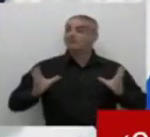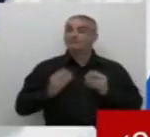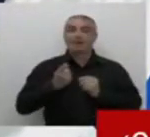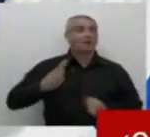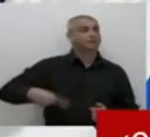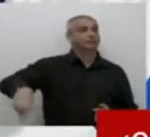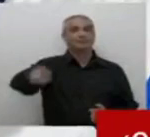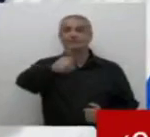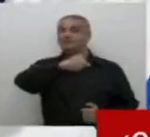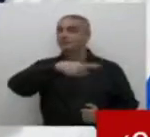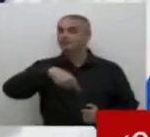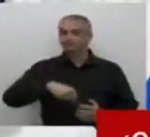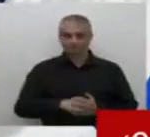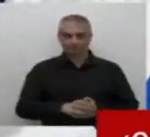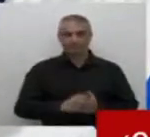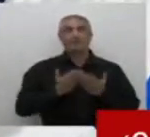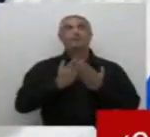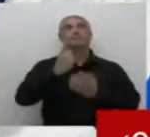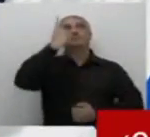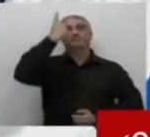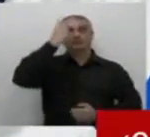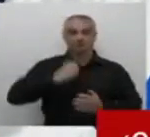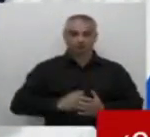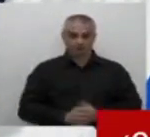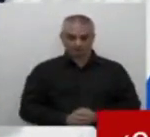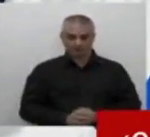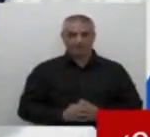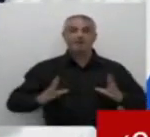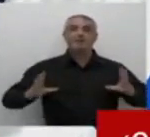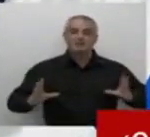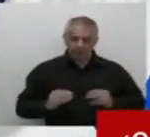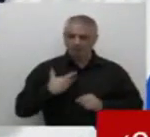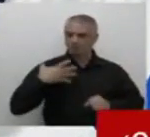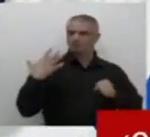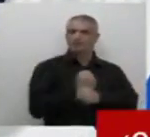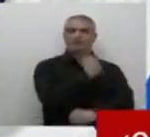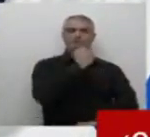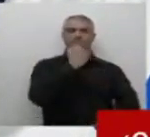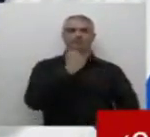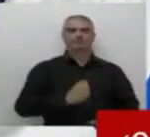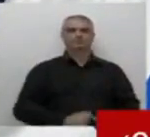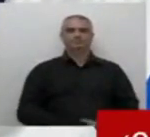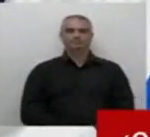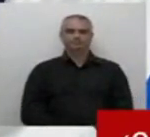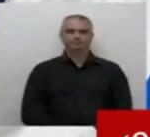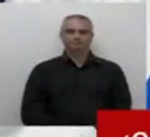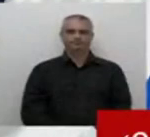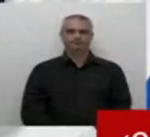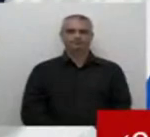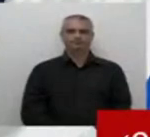ما ستفعله نقاتل معا وبعون الله سوف ننتصر